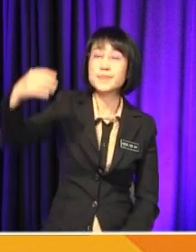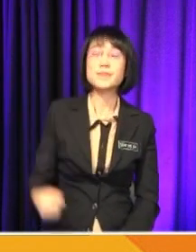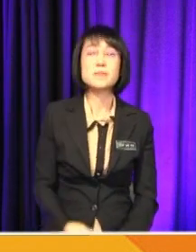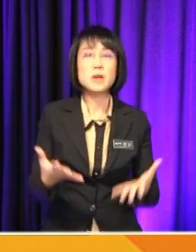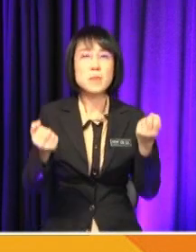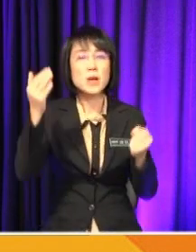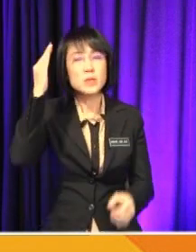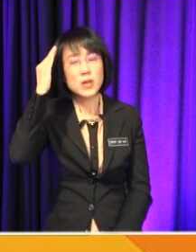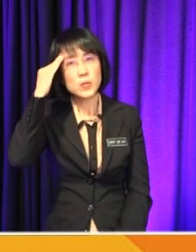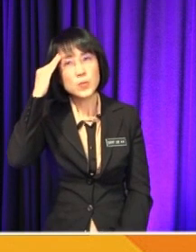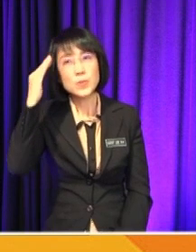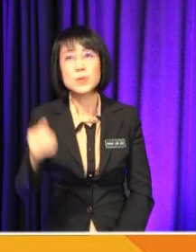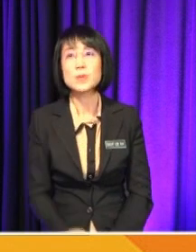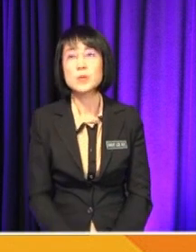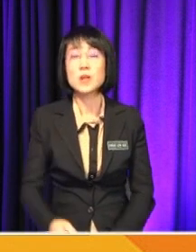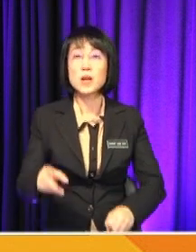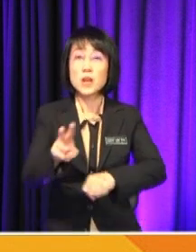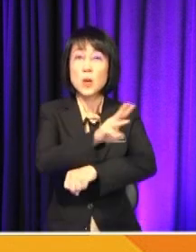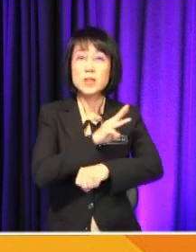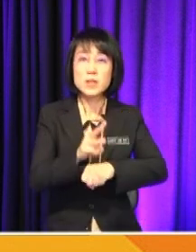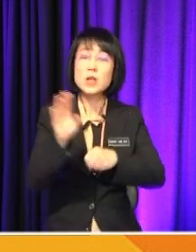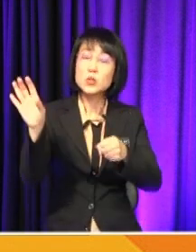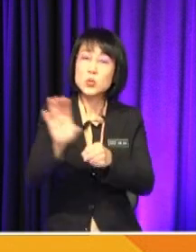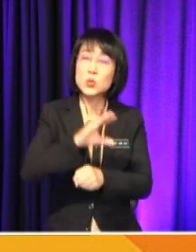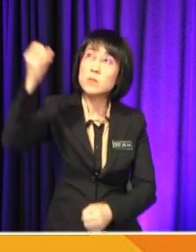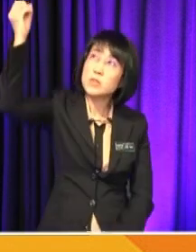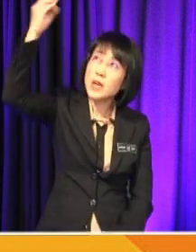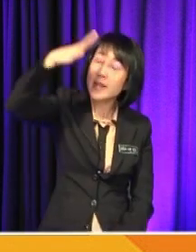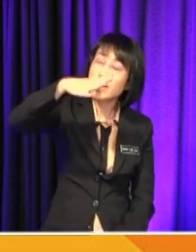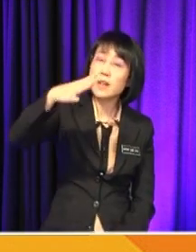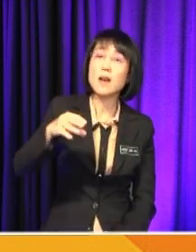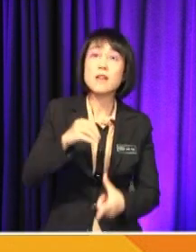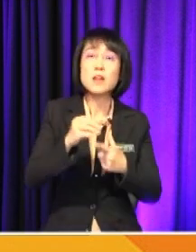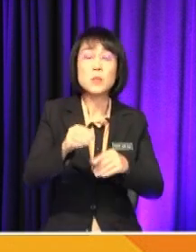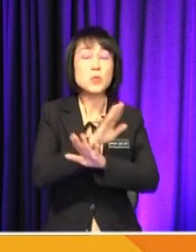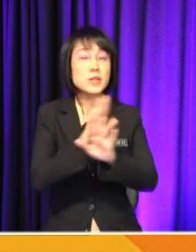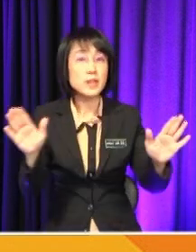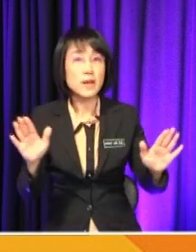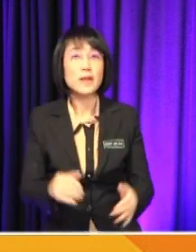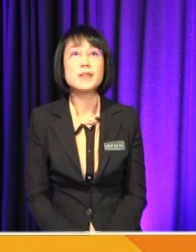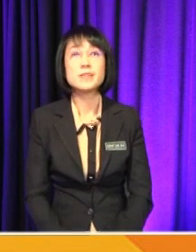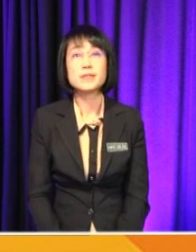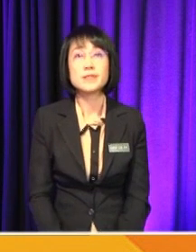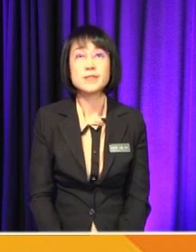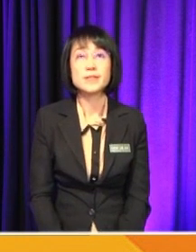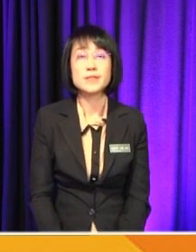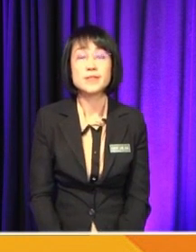kita tidak tahu sama ada kawasan itu cukup cahaya ataupun tidak Sebab Dia juga